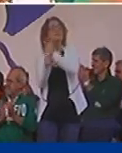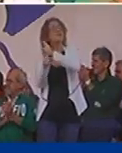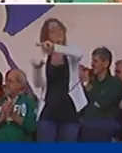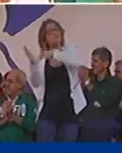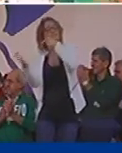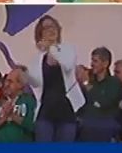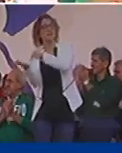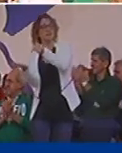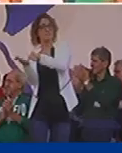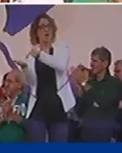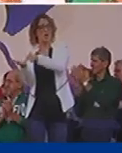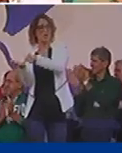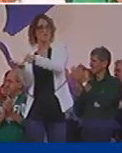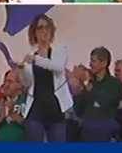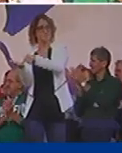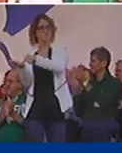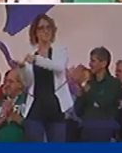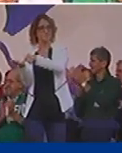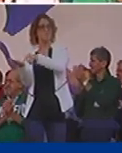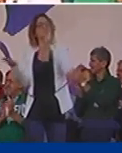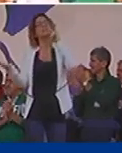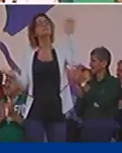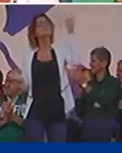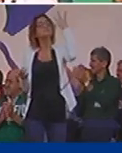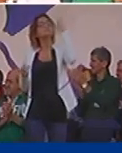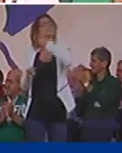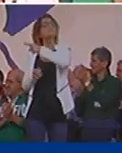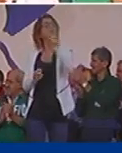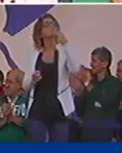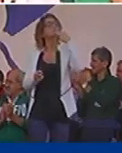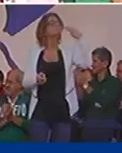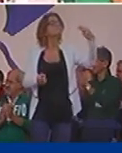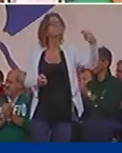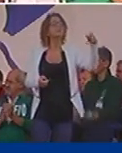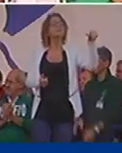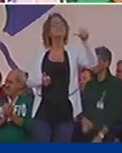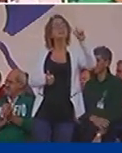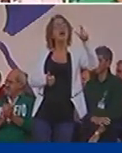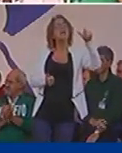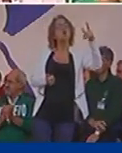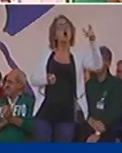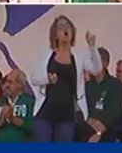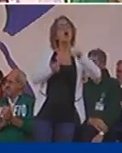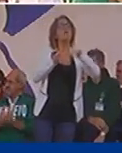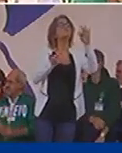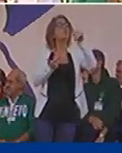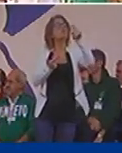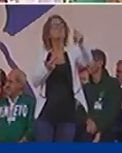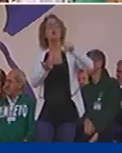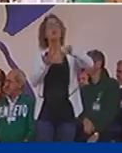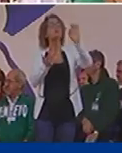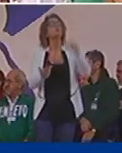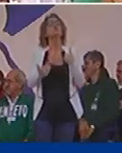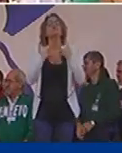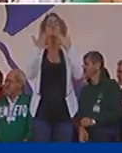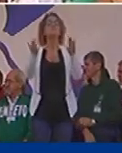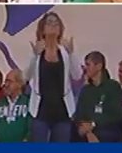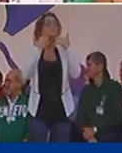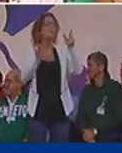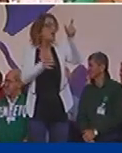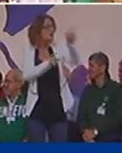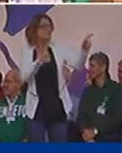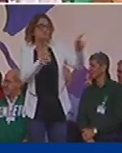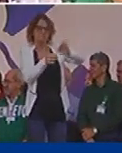devi firmare. E se ti chiami Scaiola, Formigoni o Miciich non mi interessi.